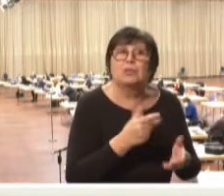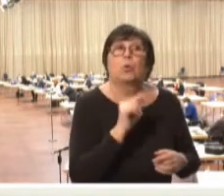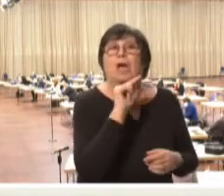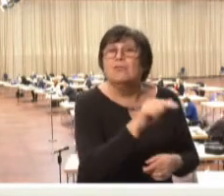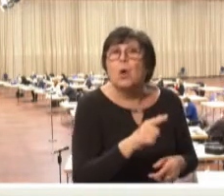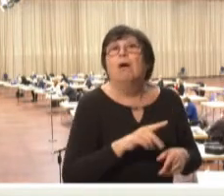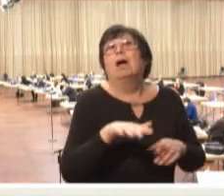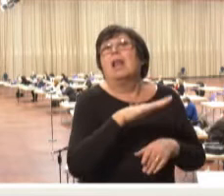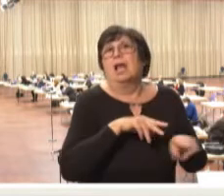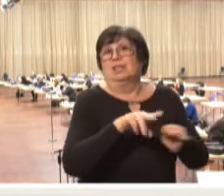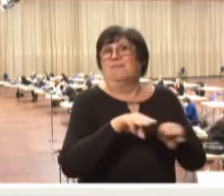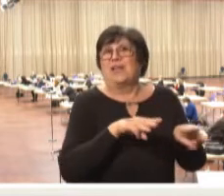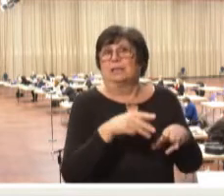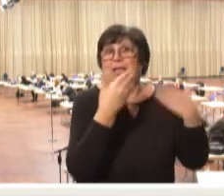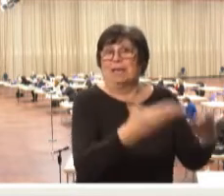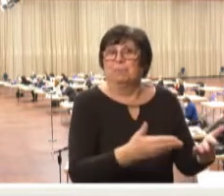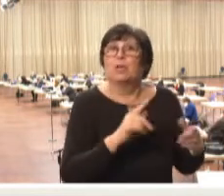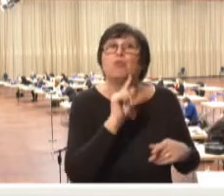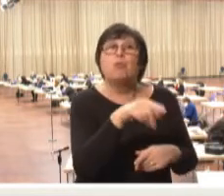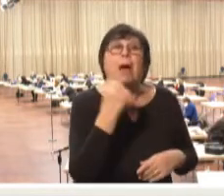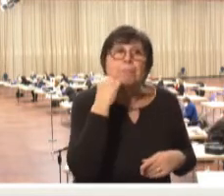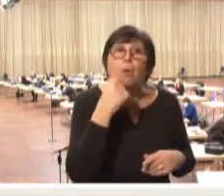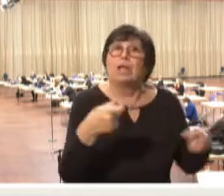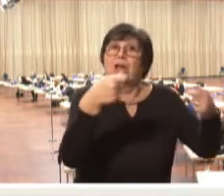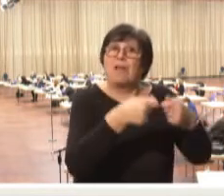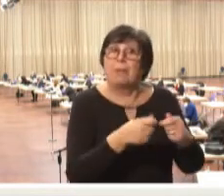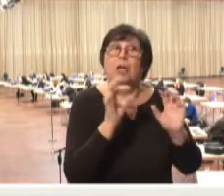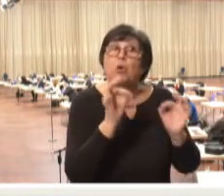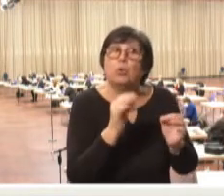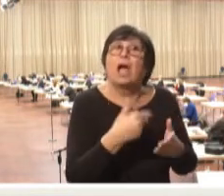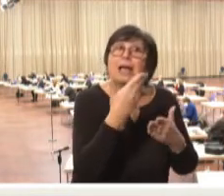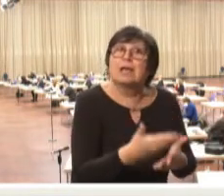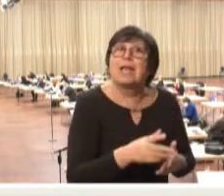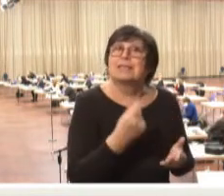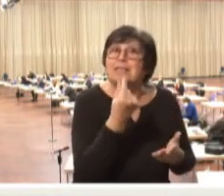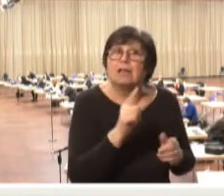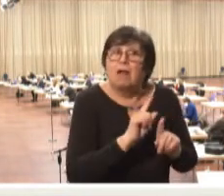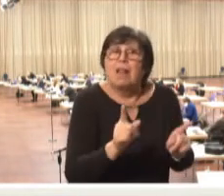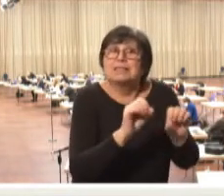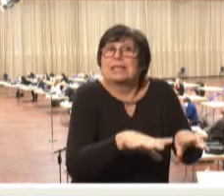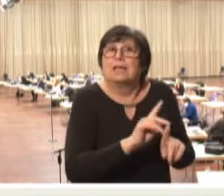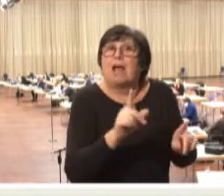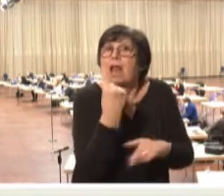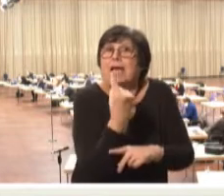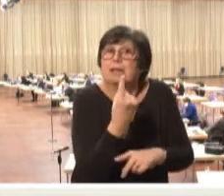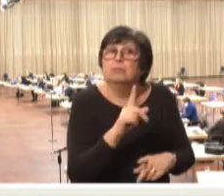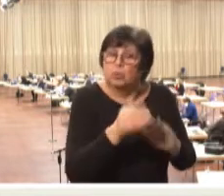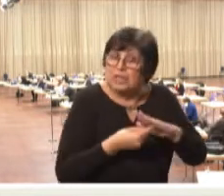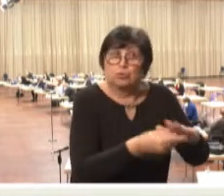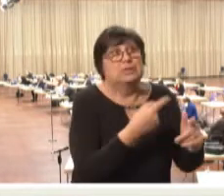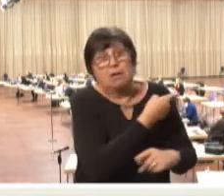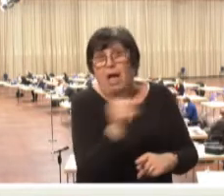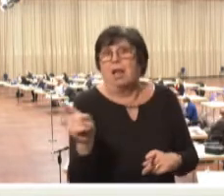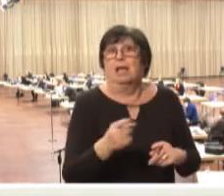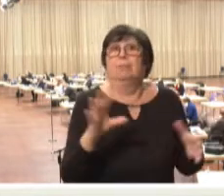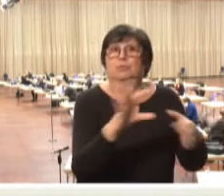als Transferleistungen über den Bauernverband. Gut angelegtes Geld. Wir lassen niemanden alleine. Wir unterstützen alle in diesem Zusammenhang, meine sehr geehrten